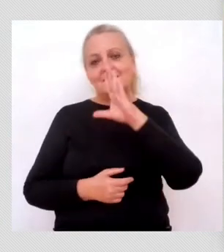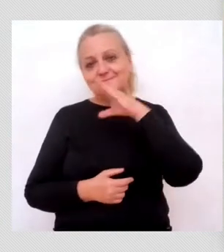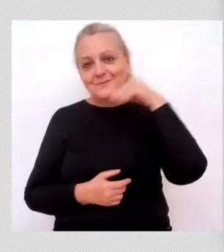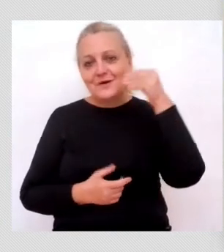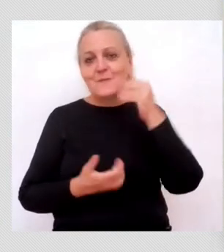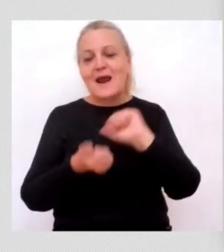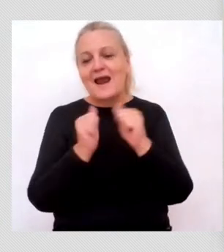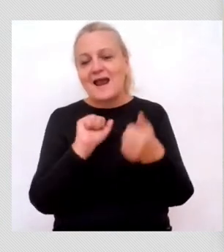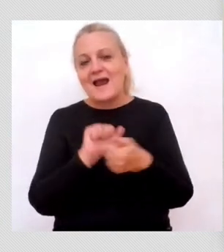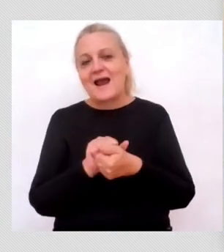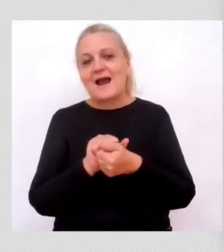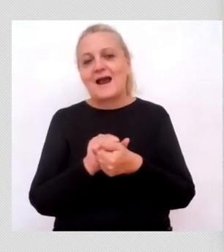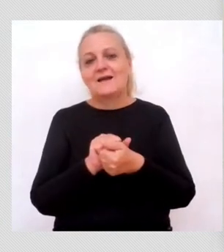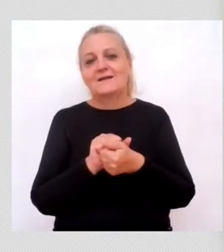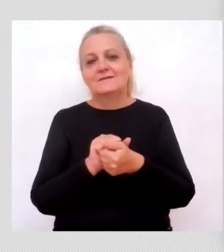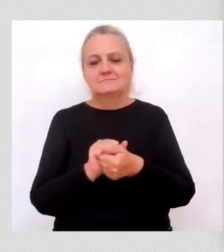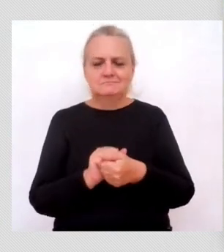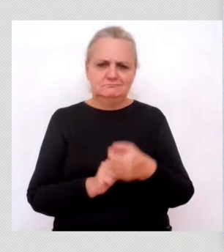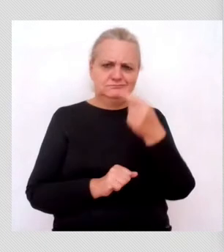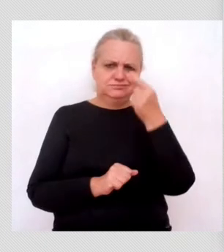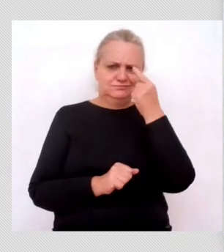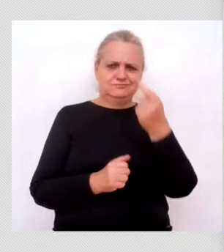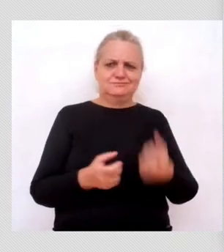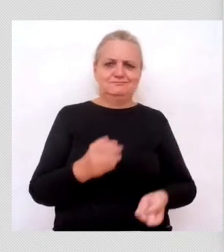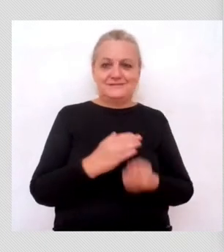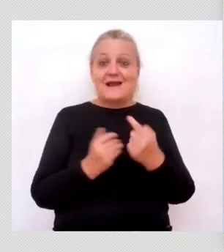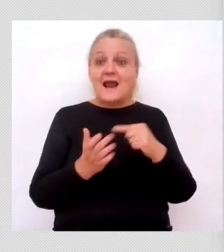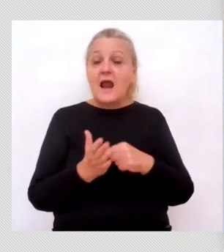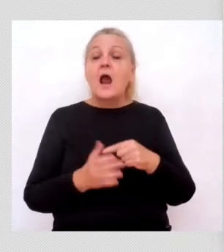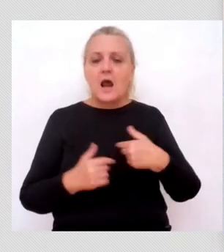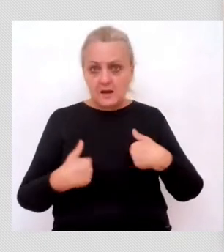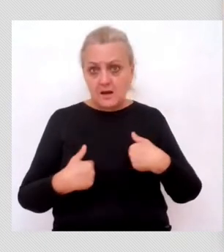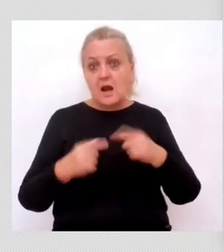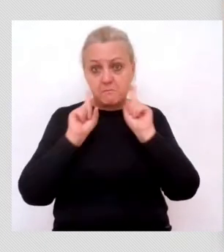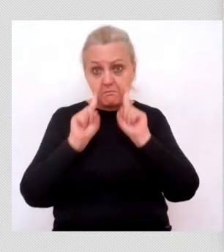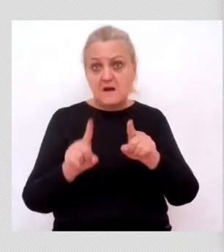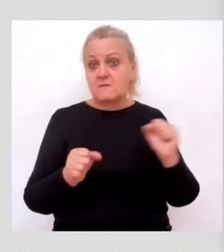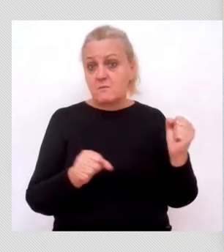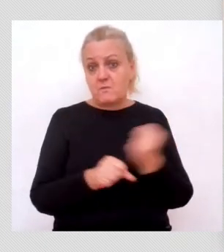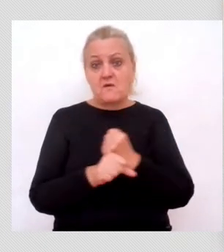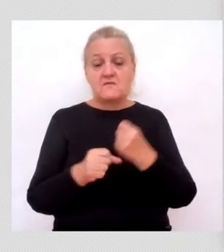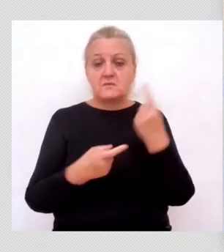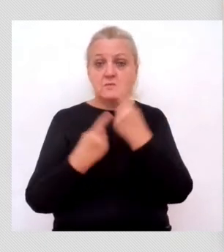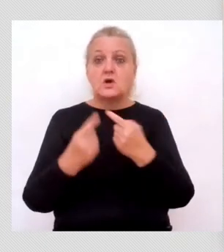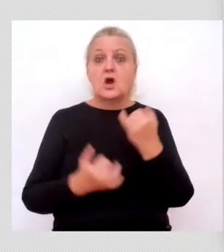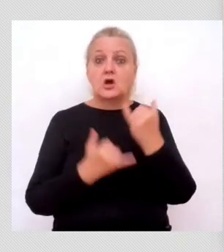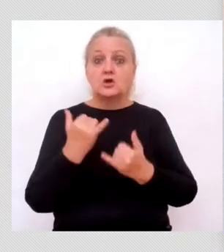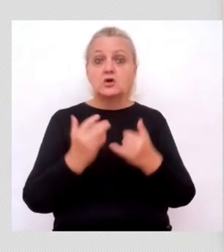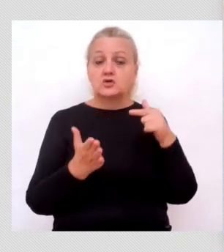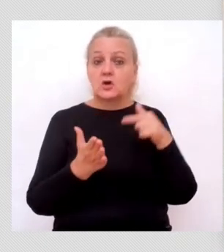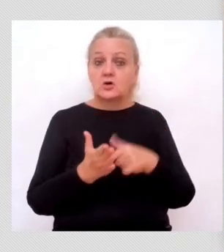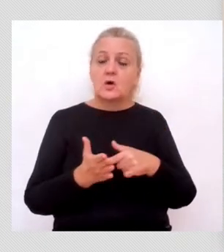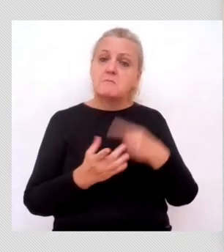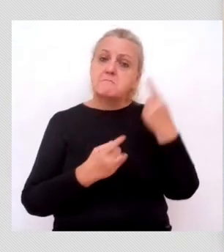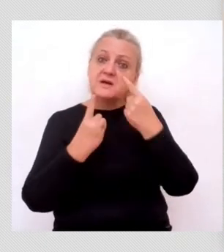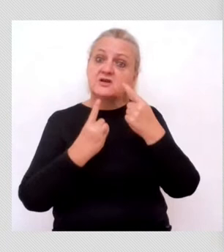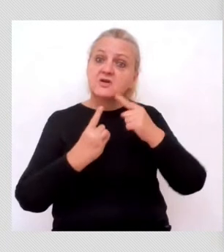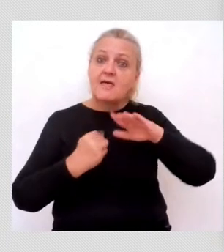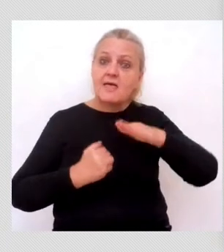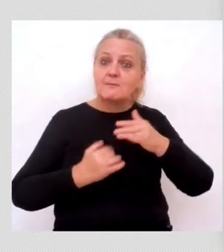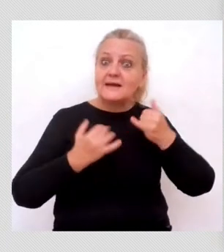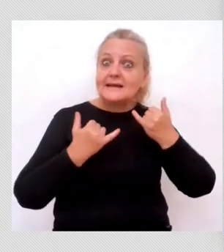albo pukanie się w czoło i tak dalej. Natomiast ja zupełnie serio uważam, że jeśli takiego nieszablonowego myślenia u nas nie